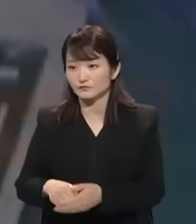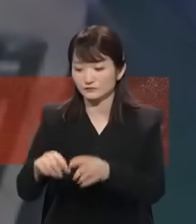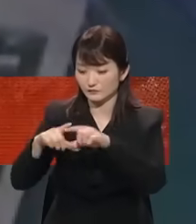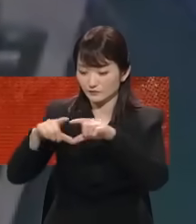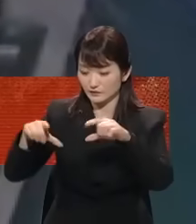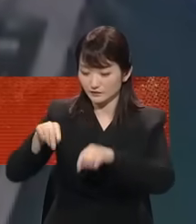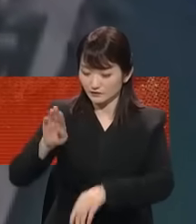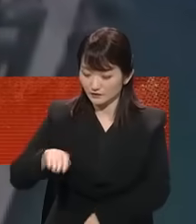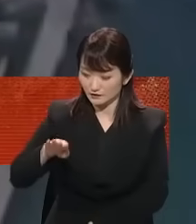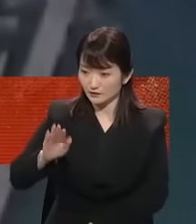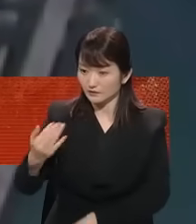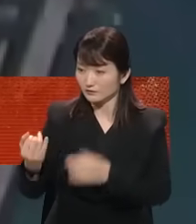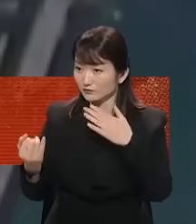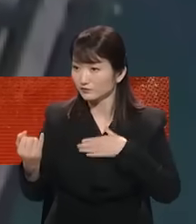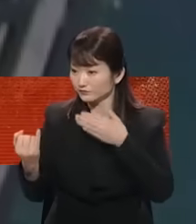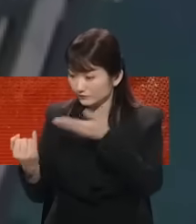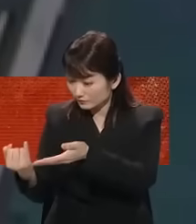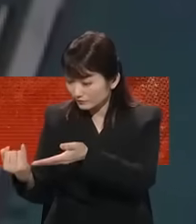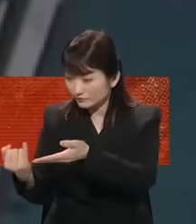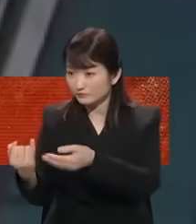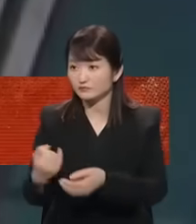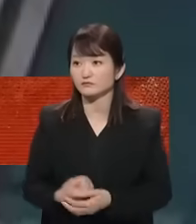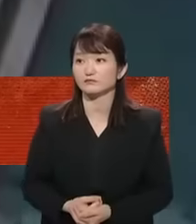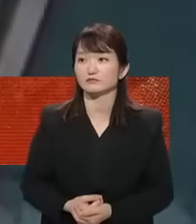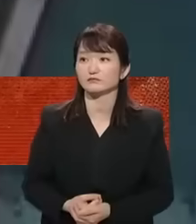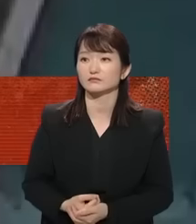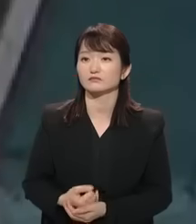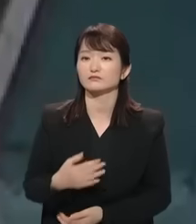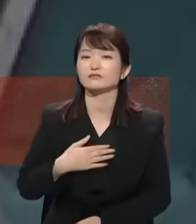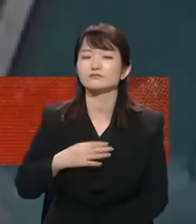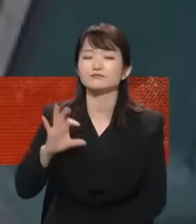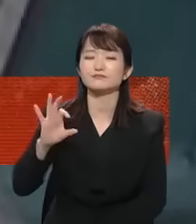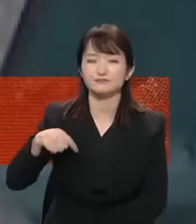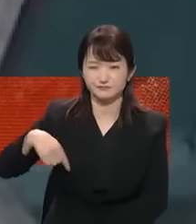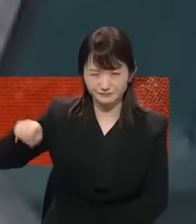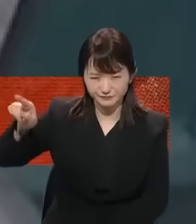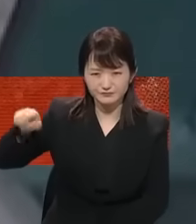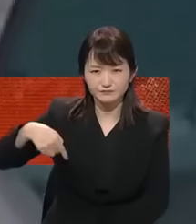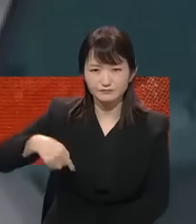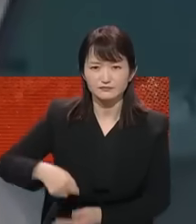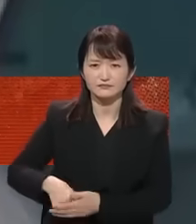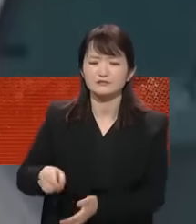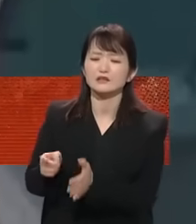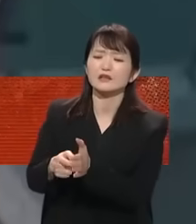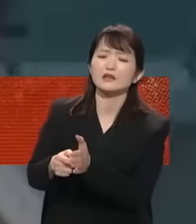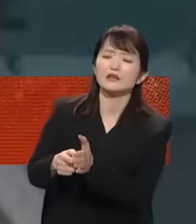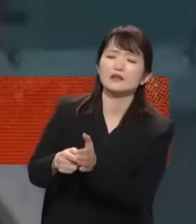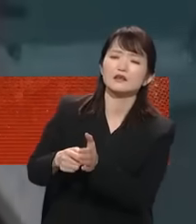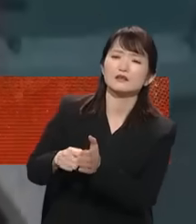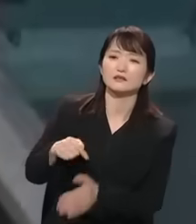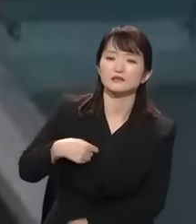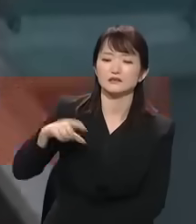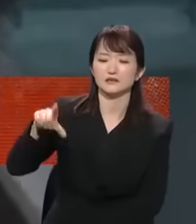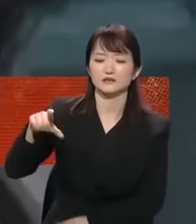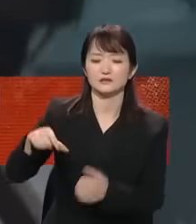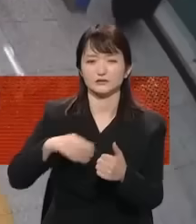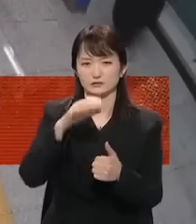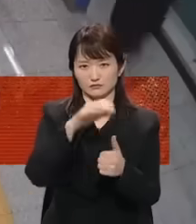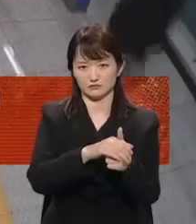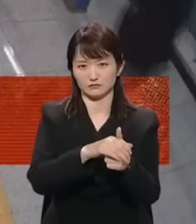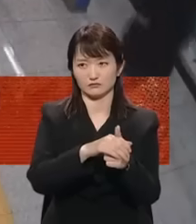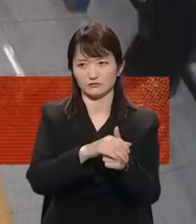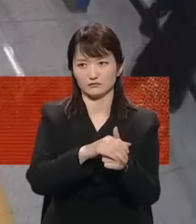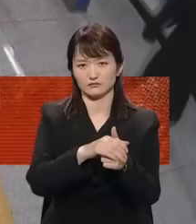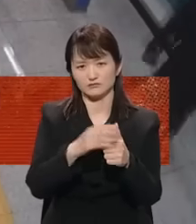안내를 했습니다 그런데 여성 승객은 화장실 좀 다녀 오겠다면 급하다면 역무원에게 자신의 카드까지 맡긴 겁니다